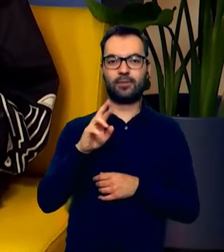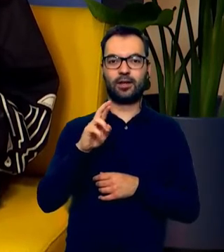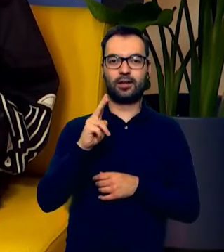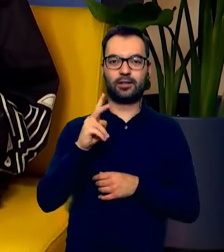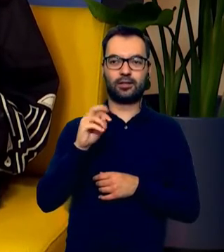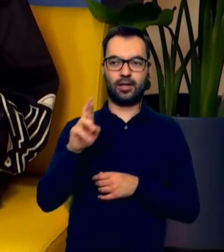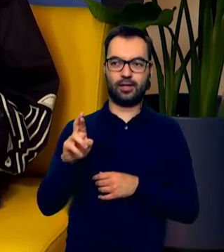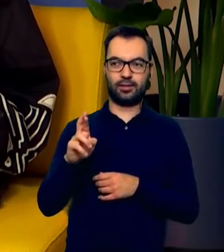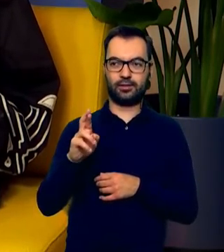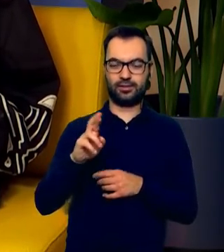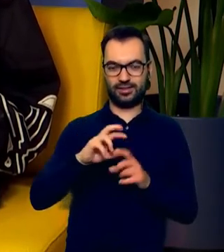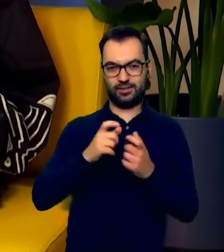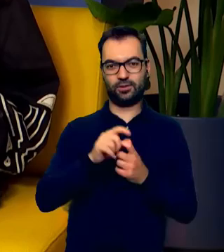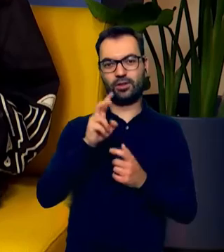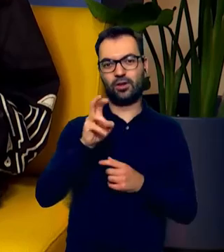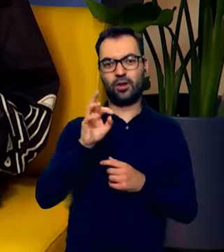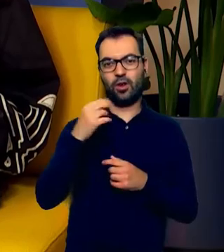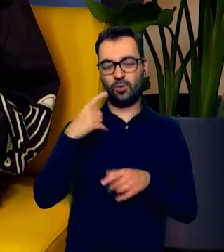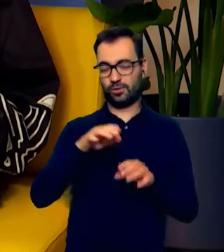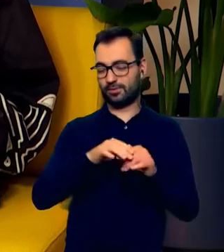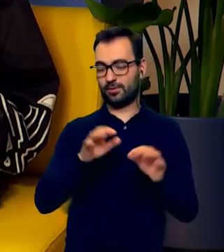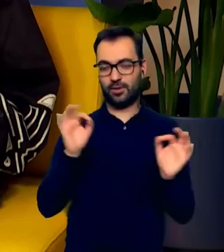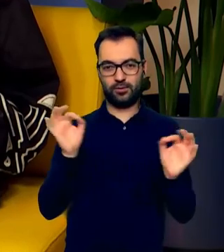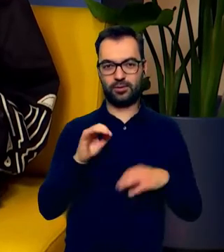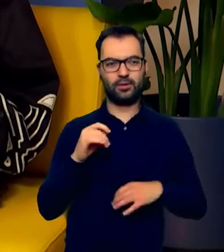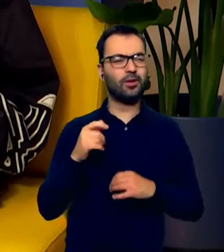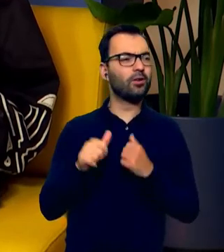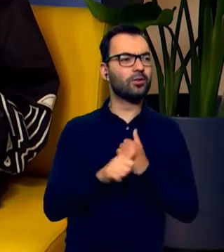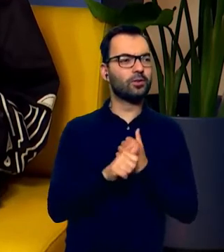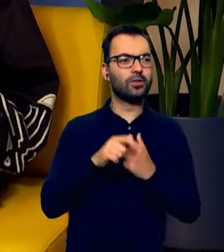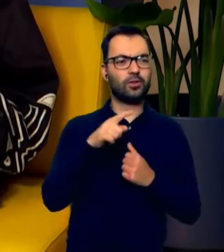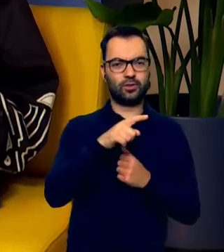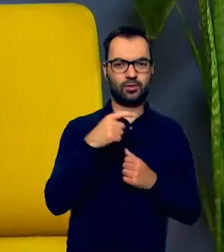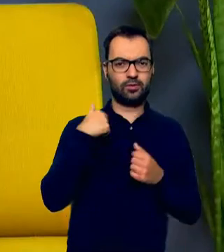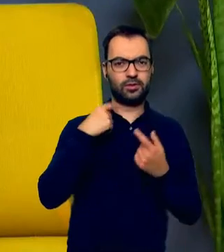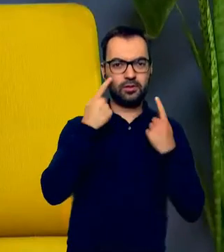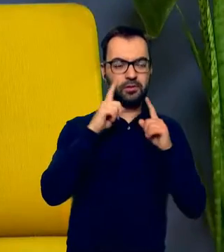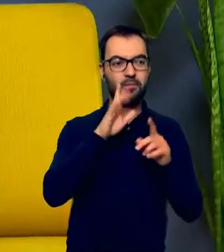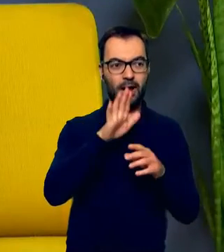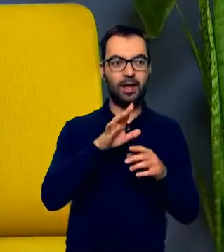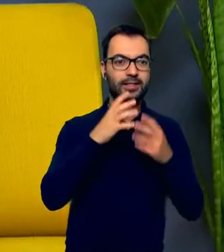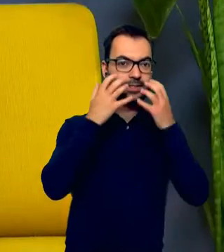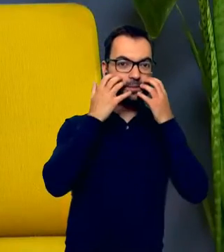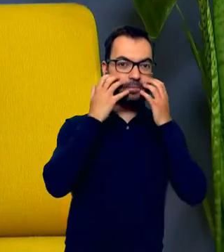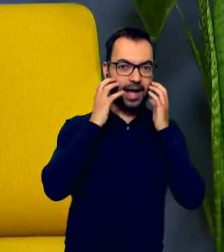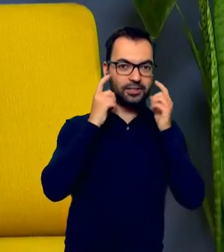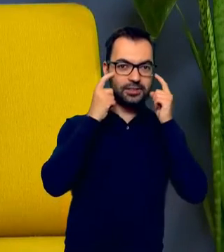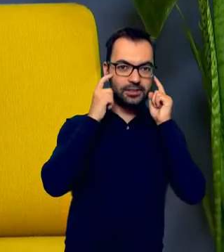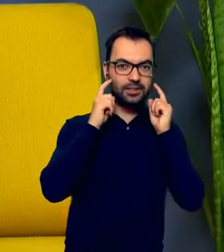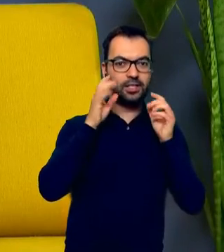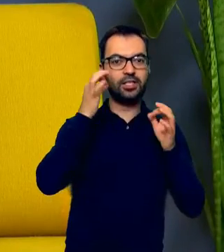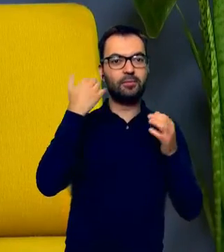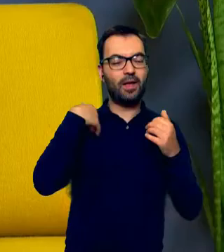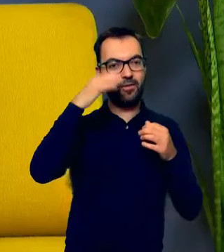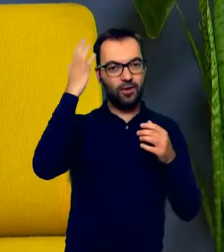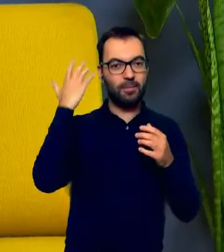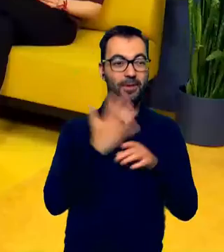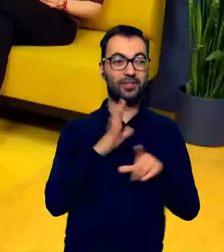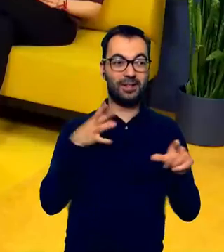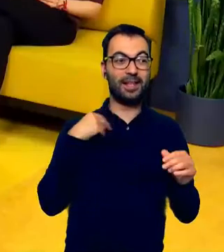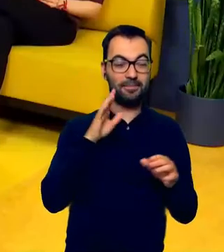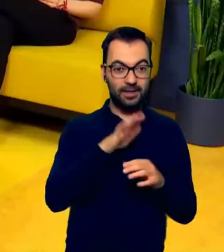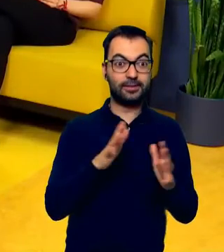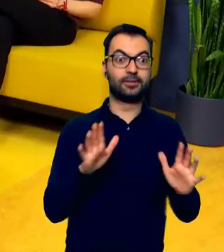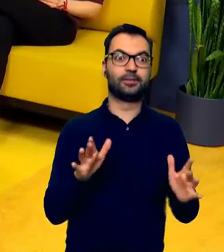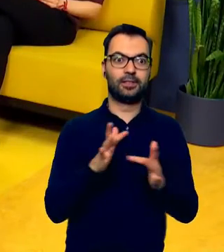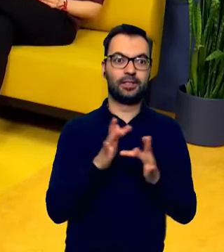na takim, wiesz, skali hollywoodzkiej potworne. Ta afera, wiesz, polegała na tym, że dostrzeżono nagle, że ona ma zmarszczki. Tak, że ona ma zmarszczki, wiesz, że ma 57